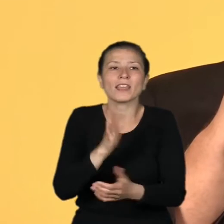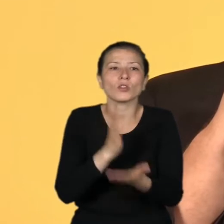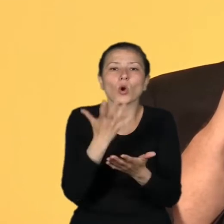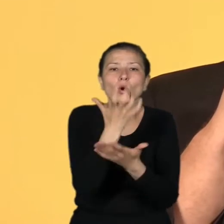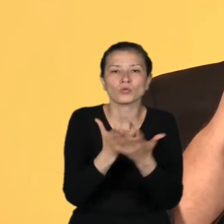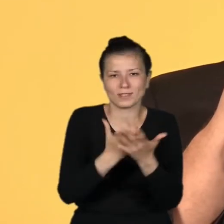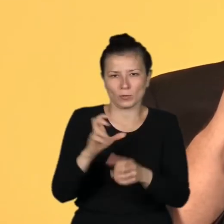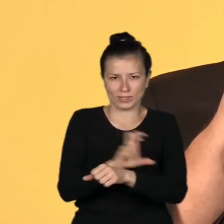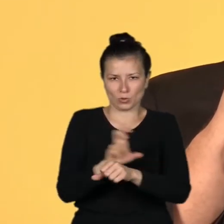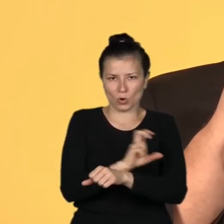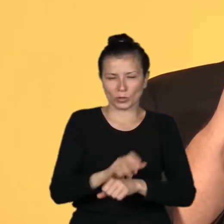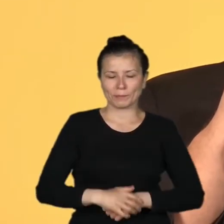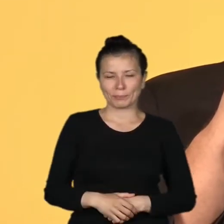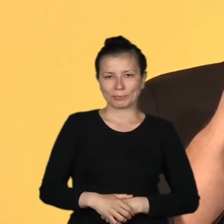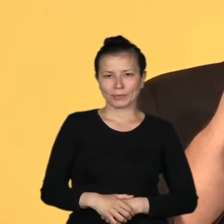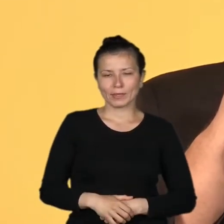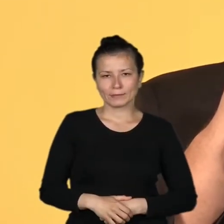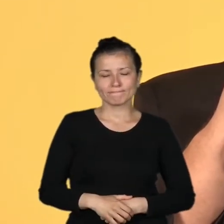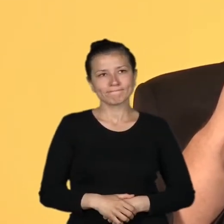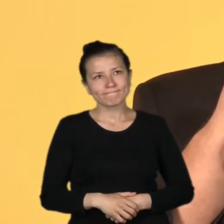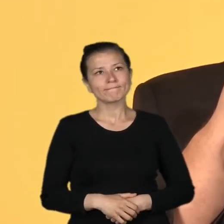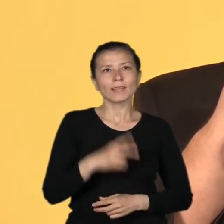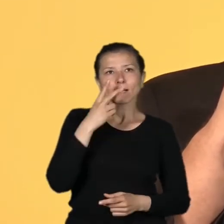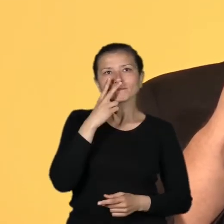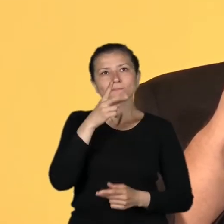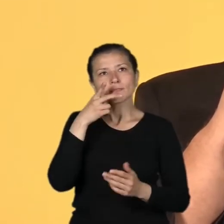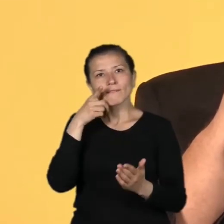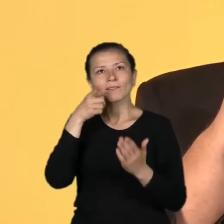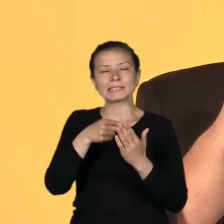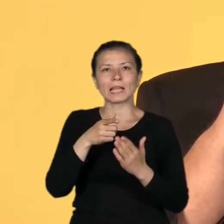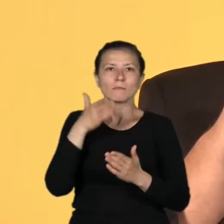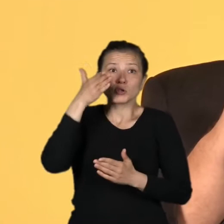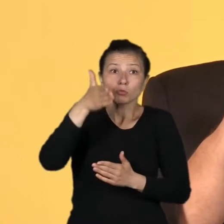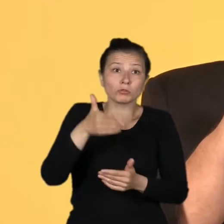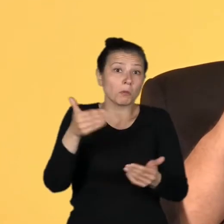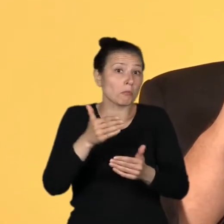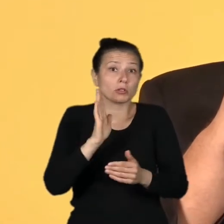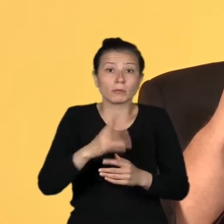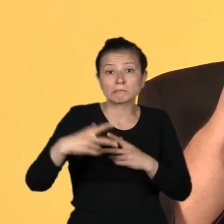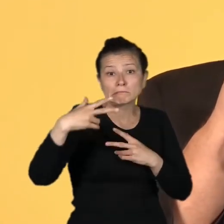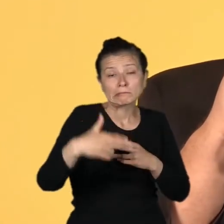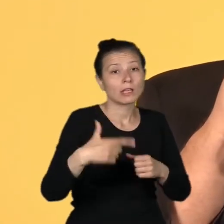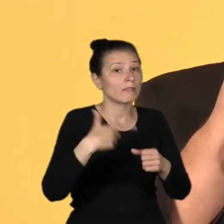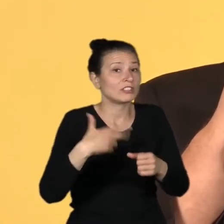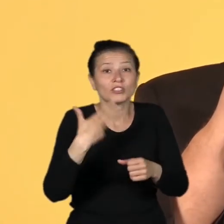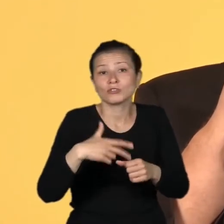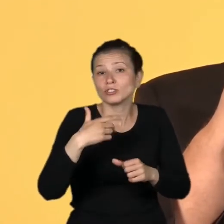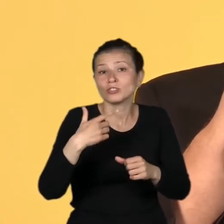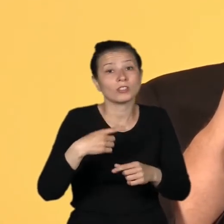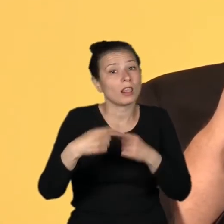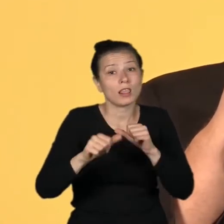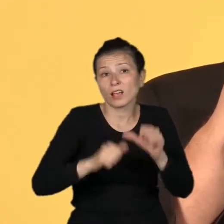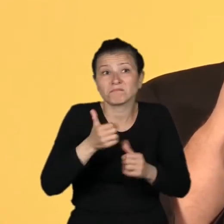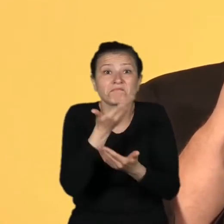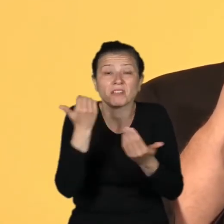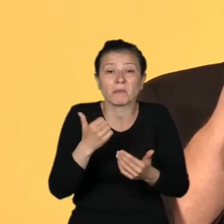konsumowały. I w kontekście pewnej takiej wizji przyszłości, to co nas być może czeka za lat 20, za 30, my nie wiemy, bo rynek pracy